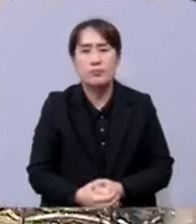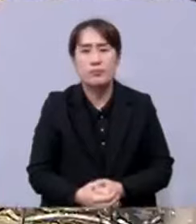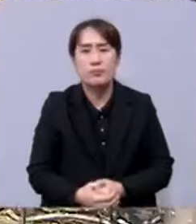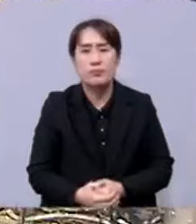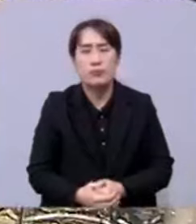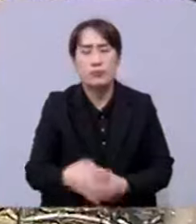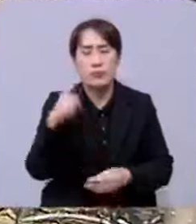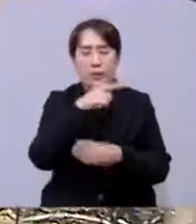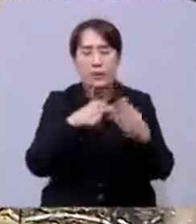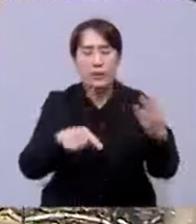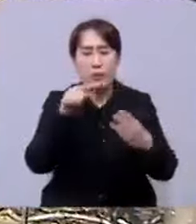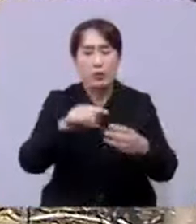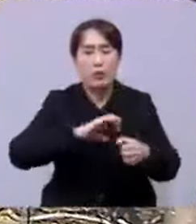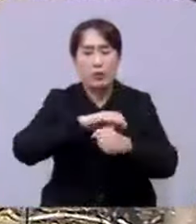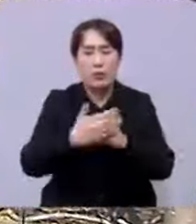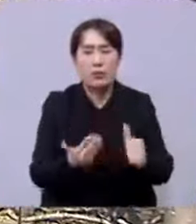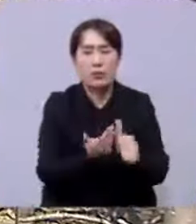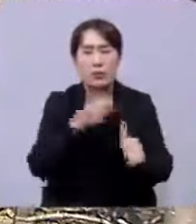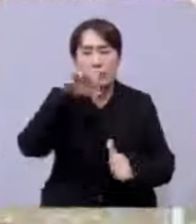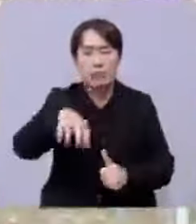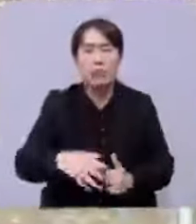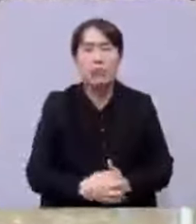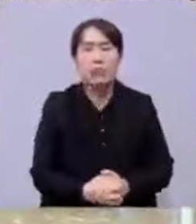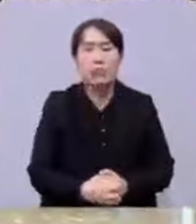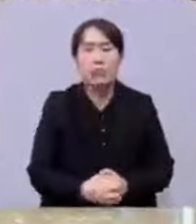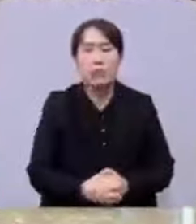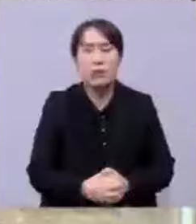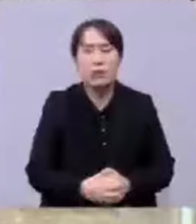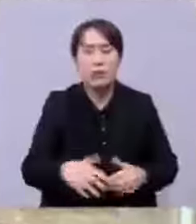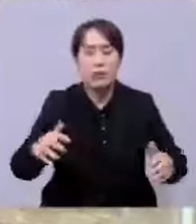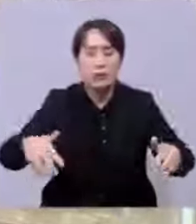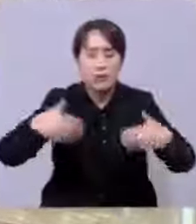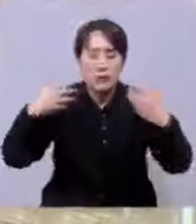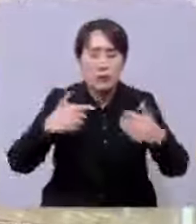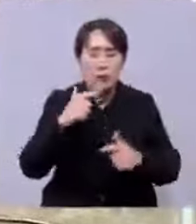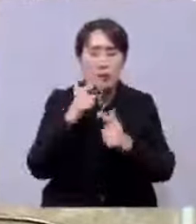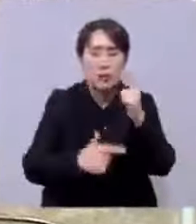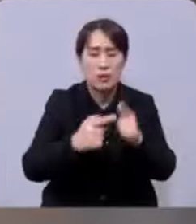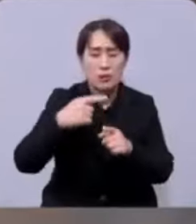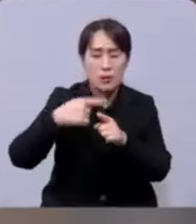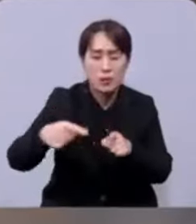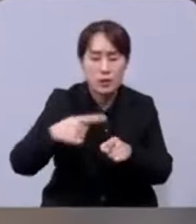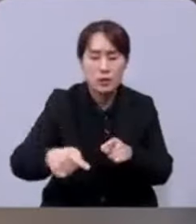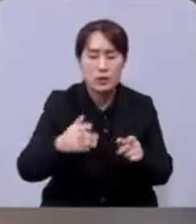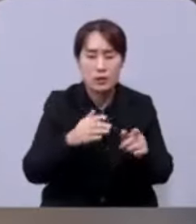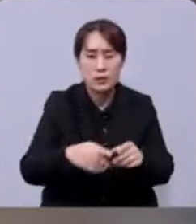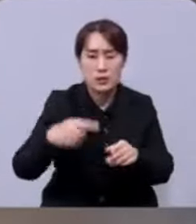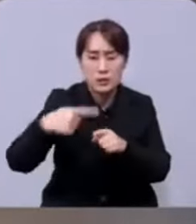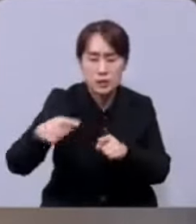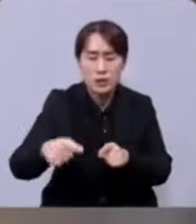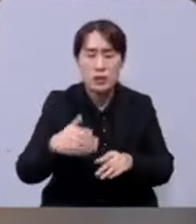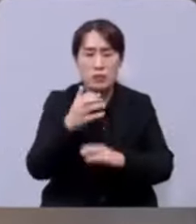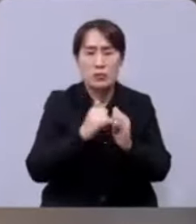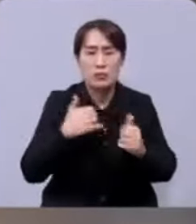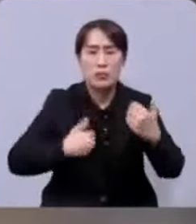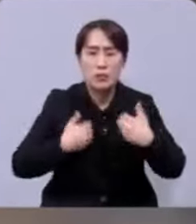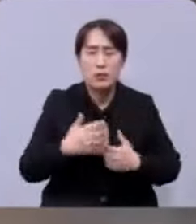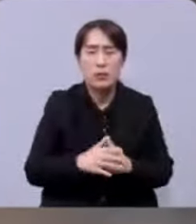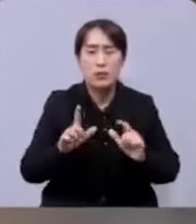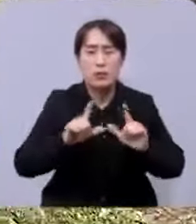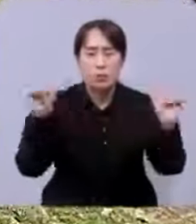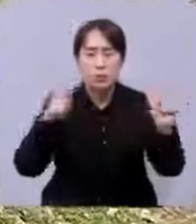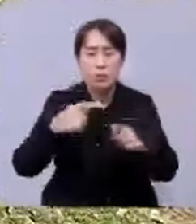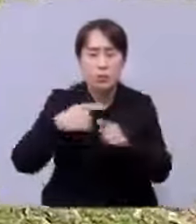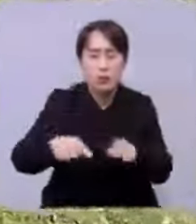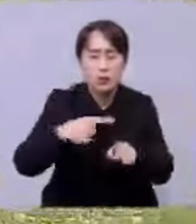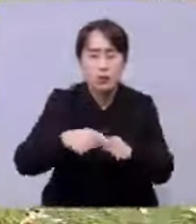청조의 한 사과 과수원입니다 찬바람 속에 나뭇가지를 처내는 농민의 손길이 분주합니다 올해는